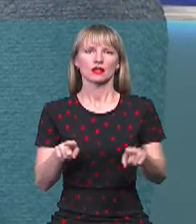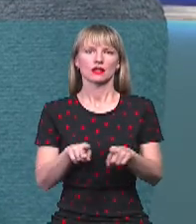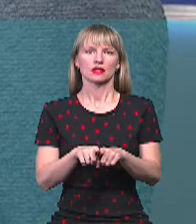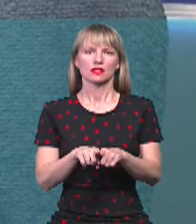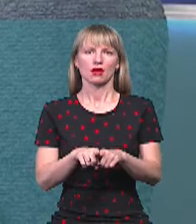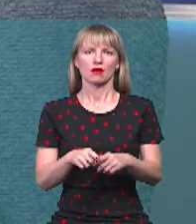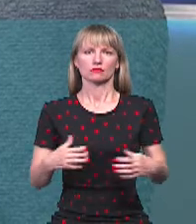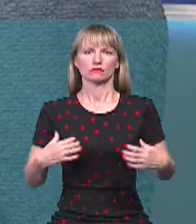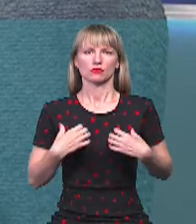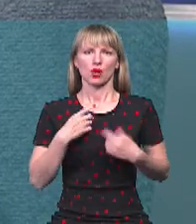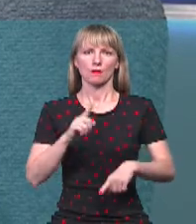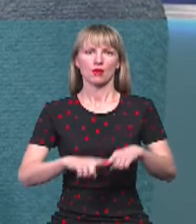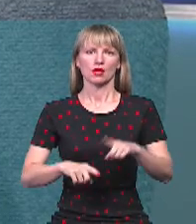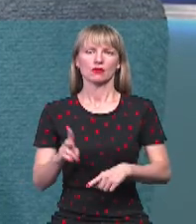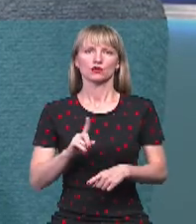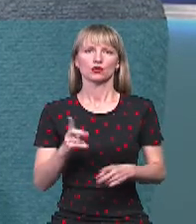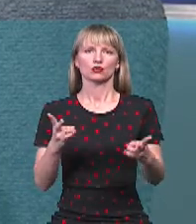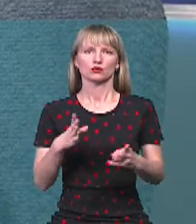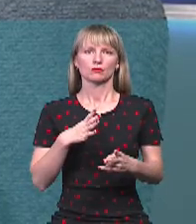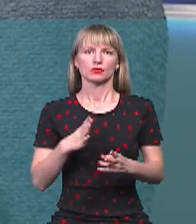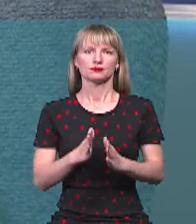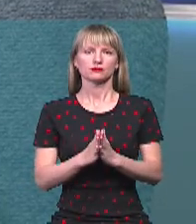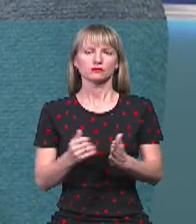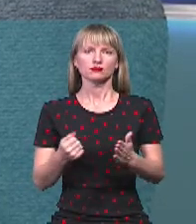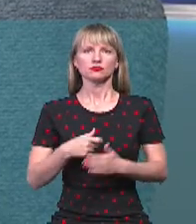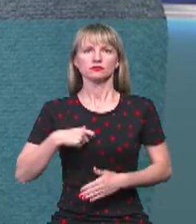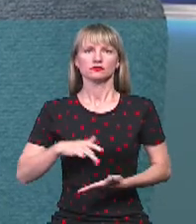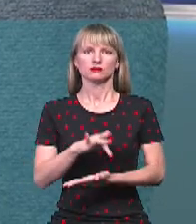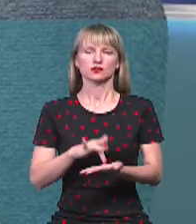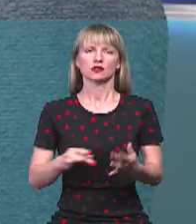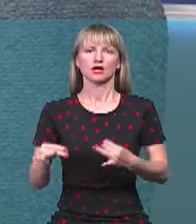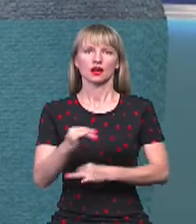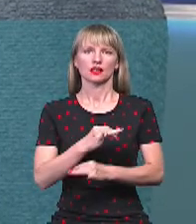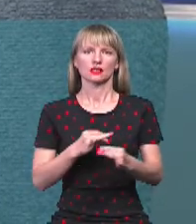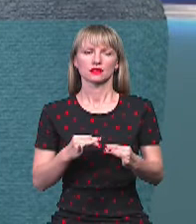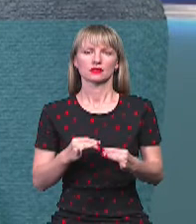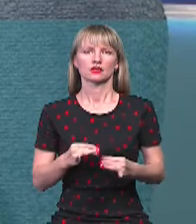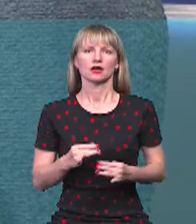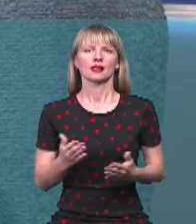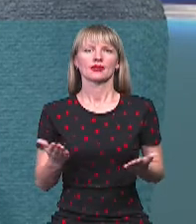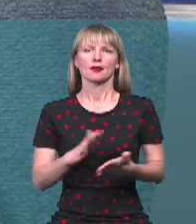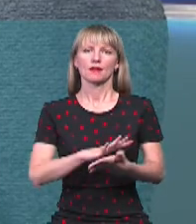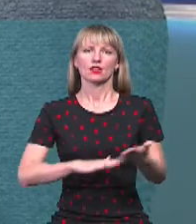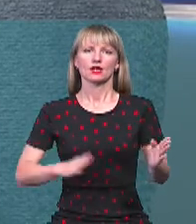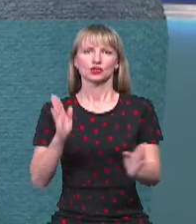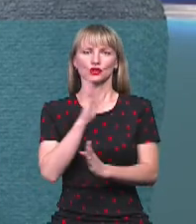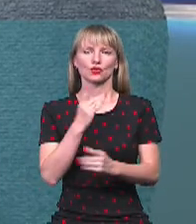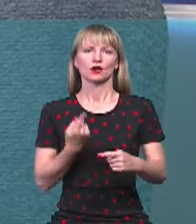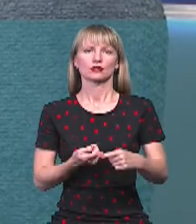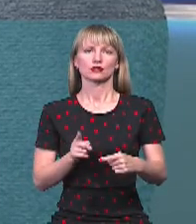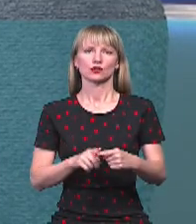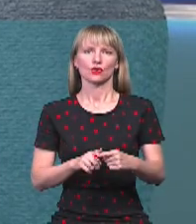стурбувало батьків, що довелося звертатися до депутатів міської ради? Яка подальша доля